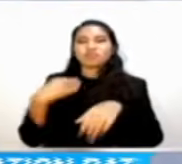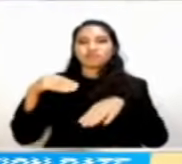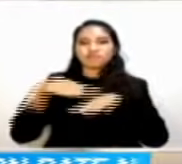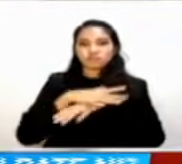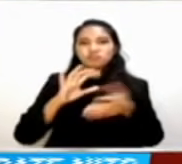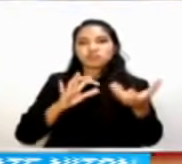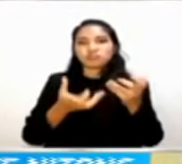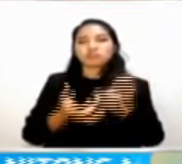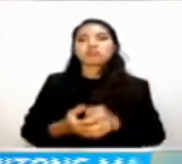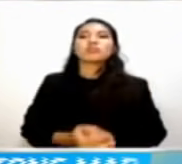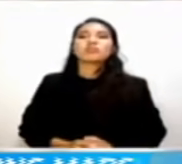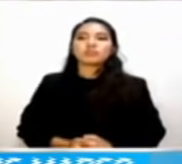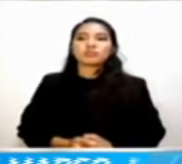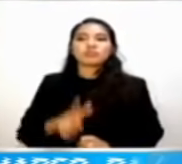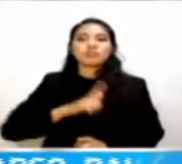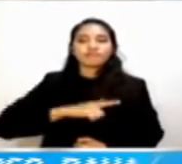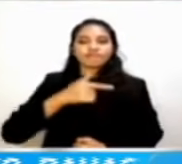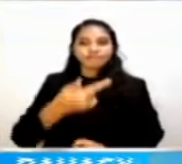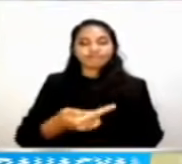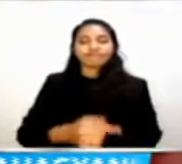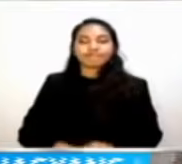Salazar.